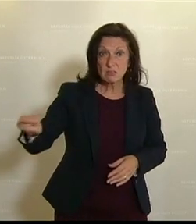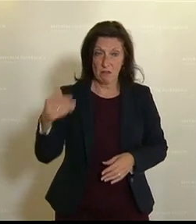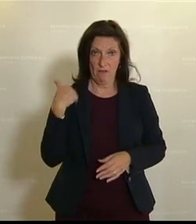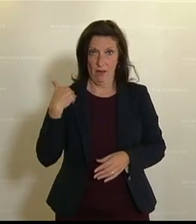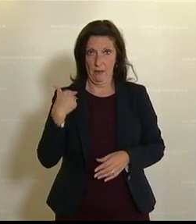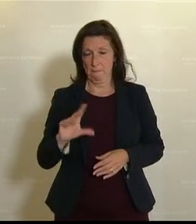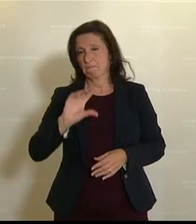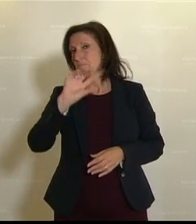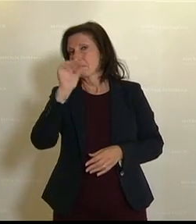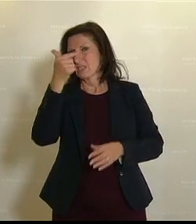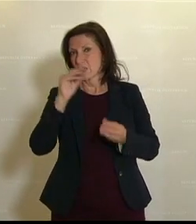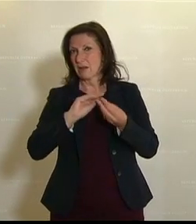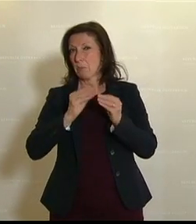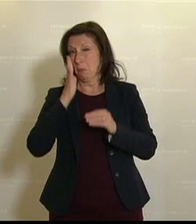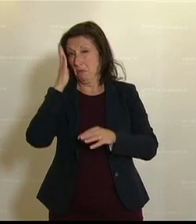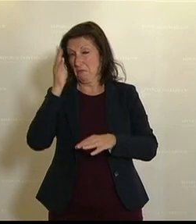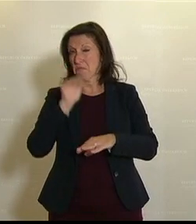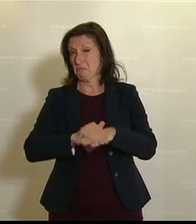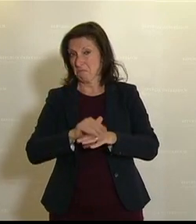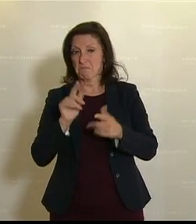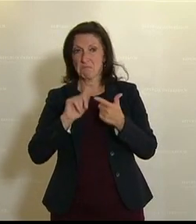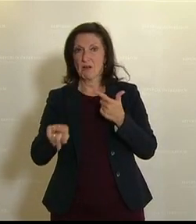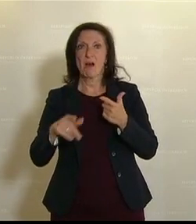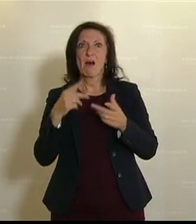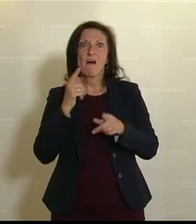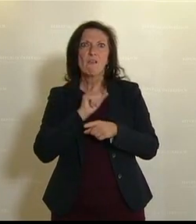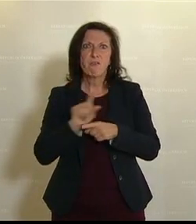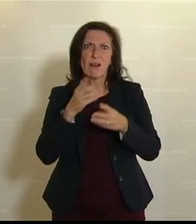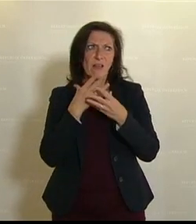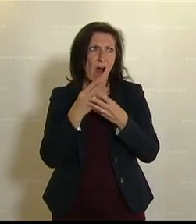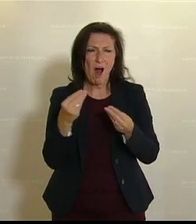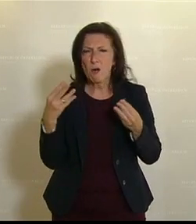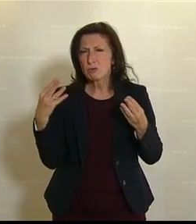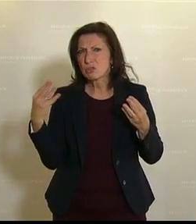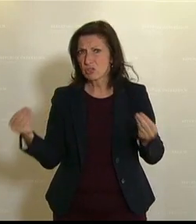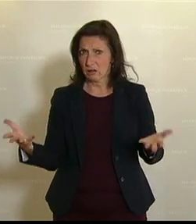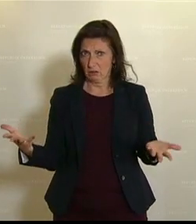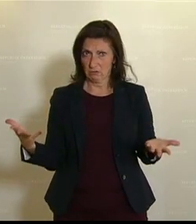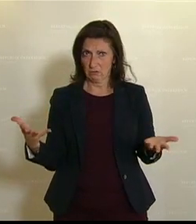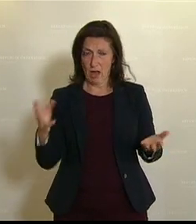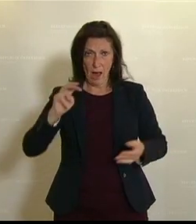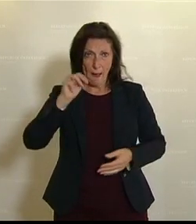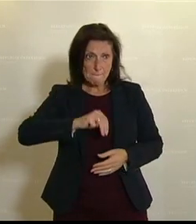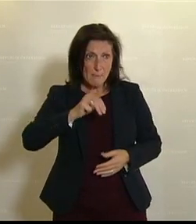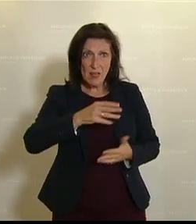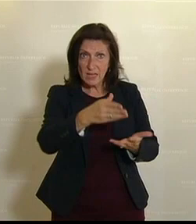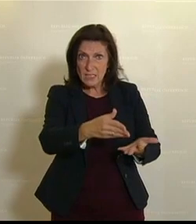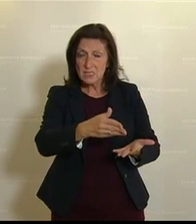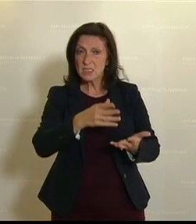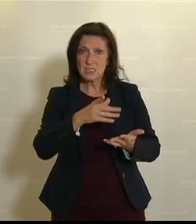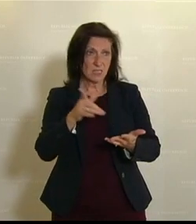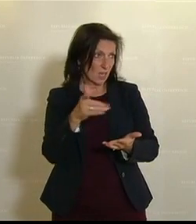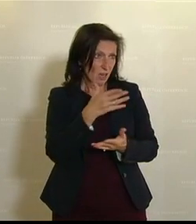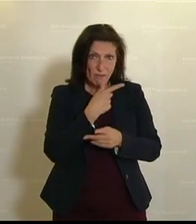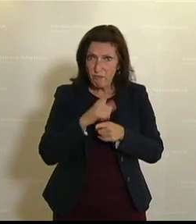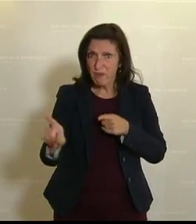Das zweite Problem, das sich zeigen wird, sind gravierende Ausrüstungsmängel. Unsere strukturierte Miliz ist auch materiell nicht